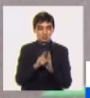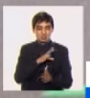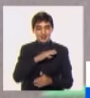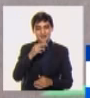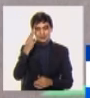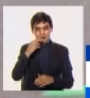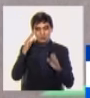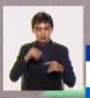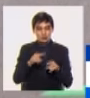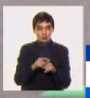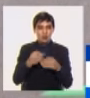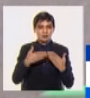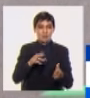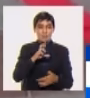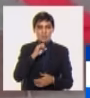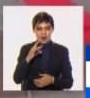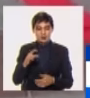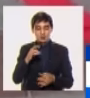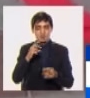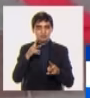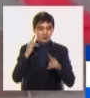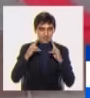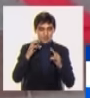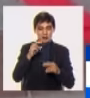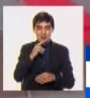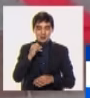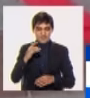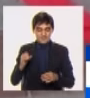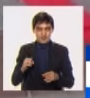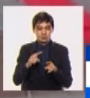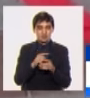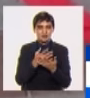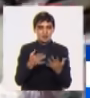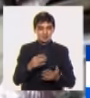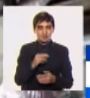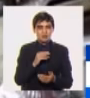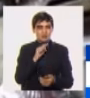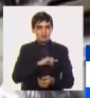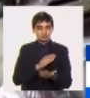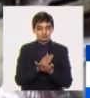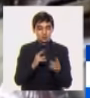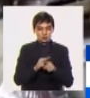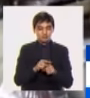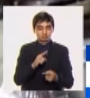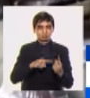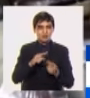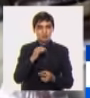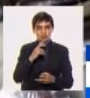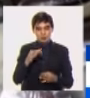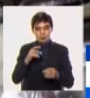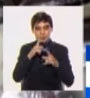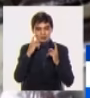открываются бар и кофейни парикмахерские салоны в храмах возобновляются службы но прихожане обязан носить маски